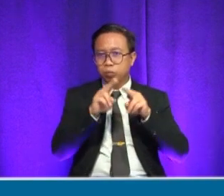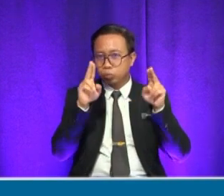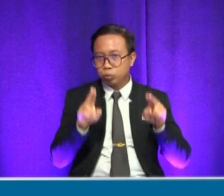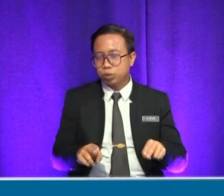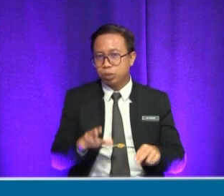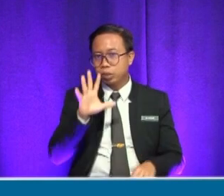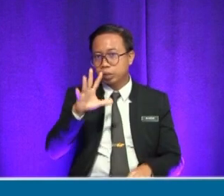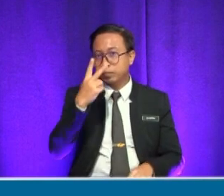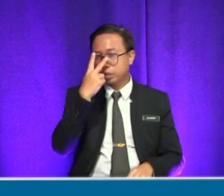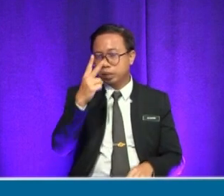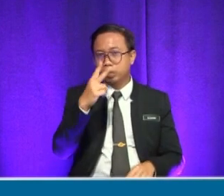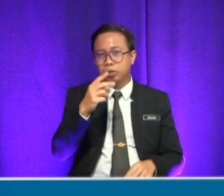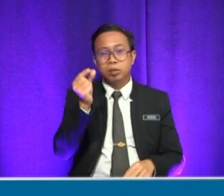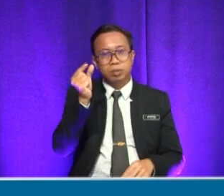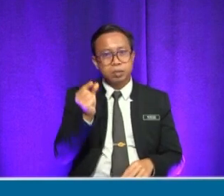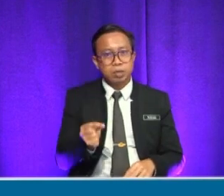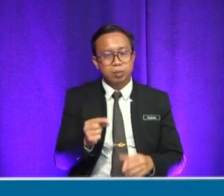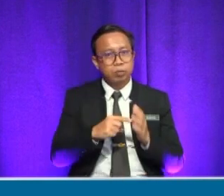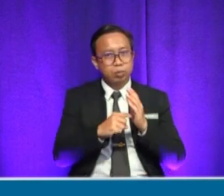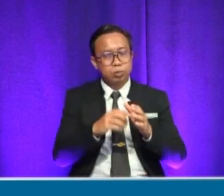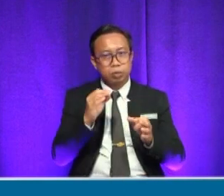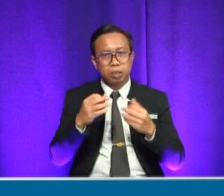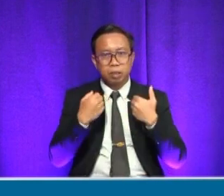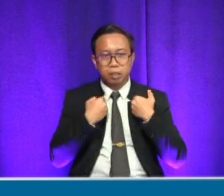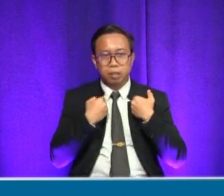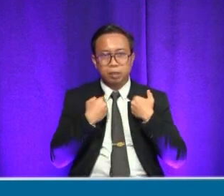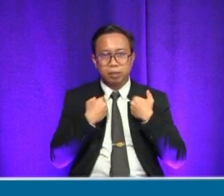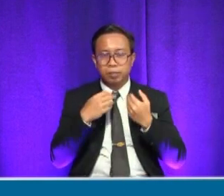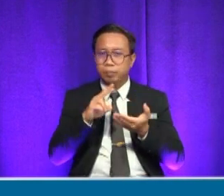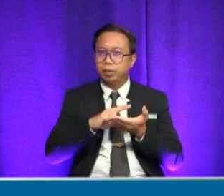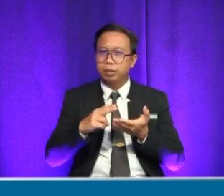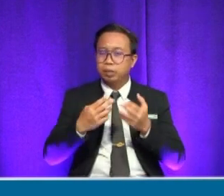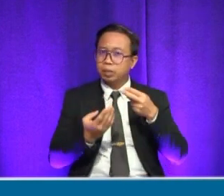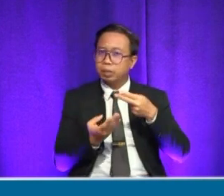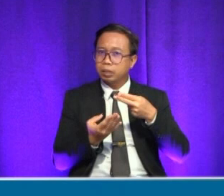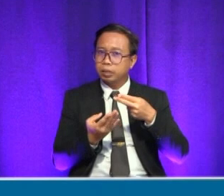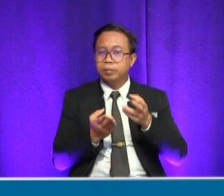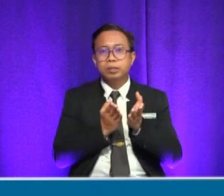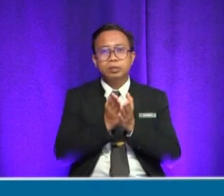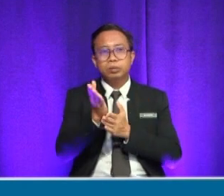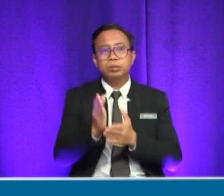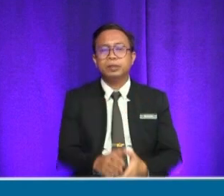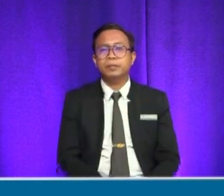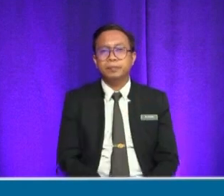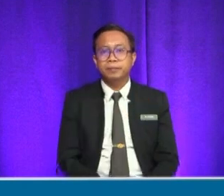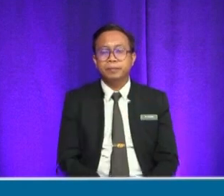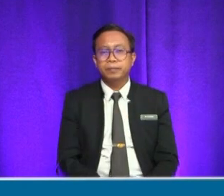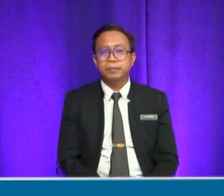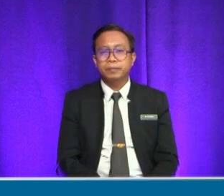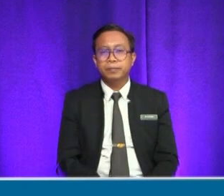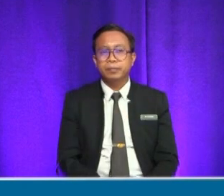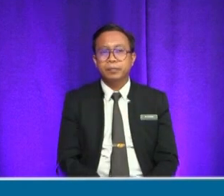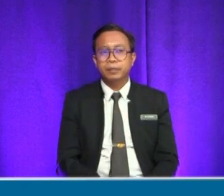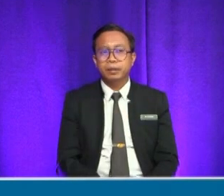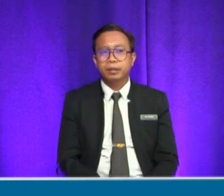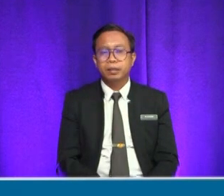kelima, perhatikan jarum penunjuk. Jika ada bacaan, bermakna sensor haba mempunyai keterusan. Okey.